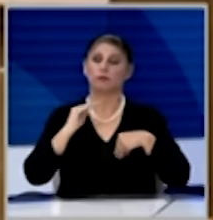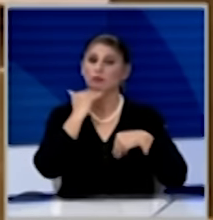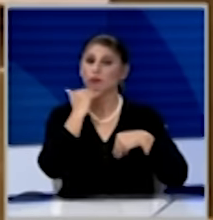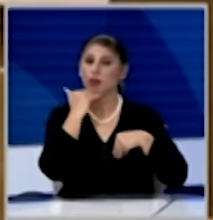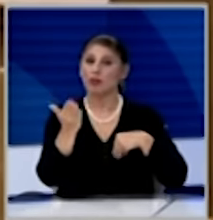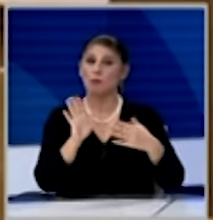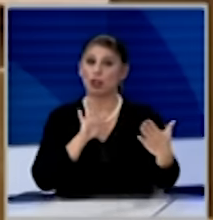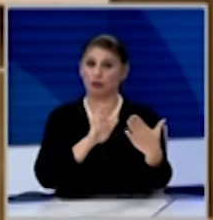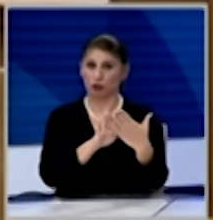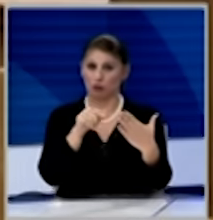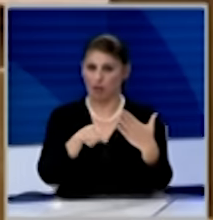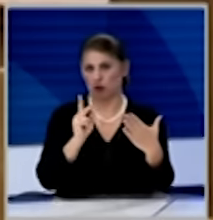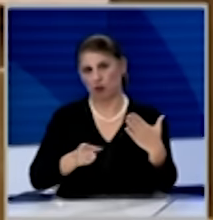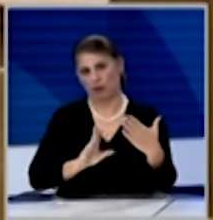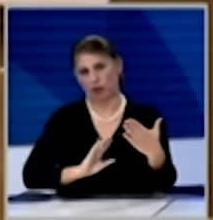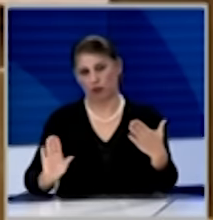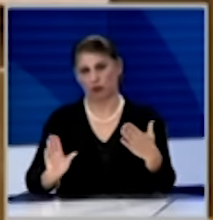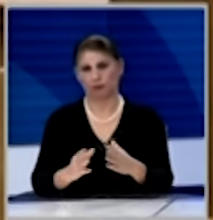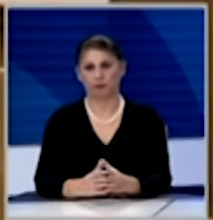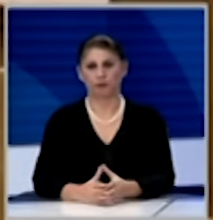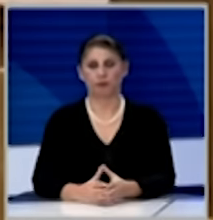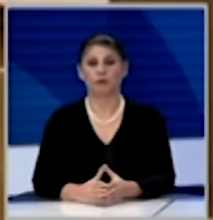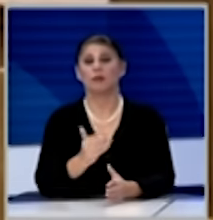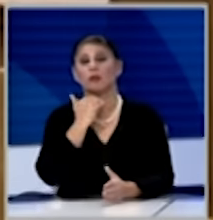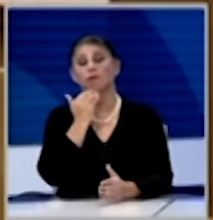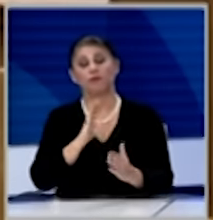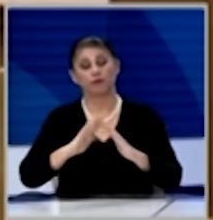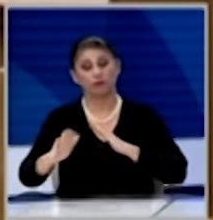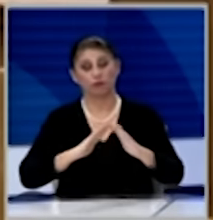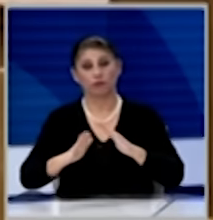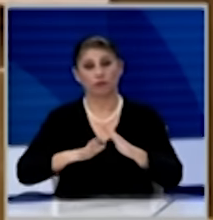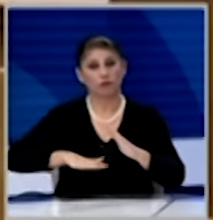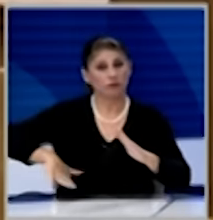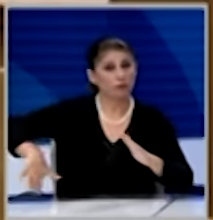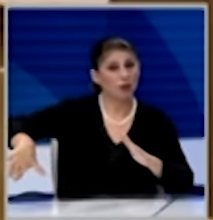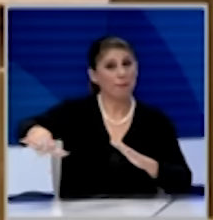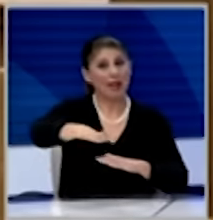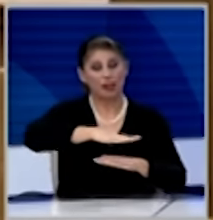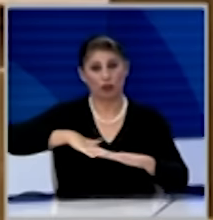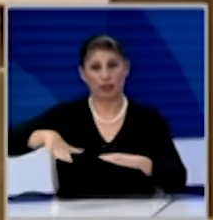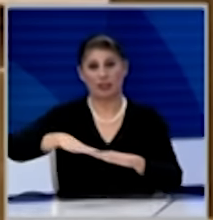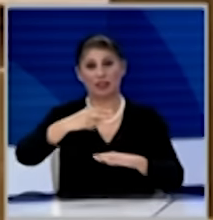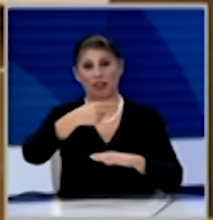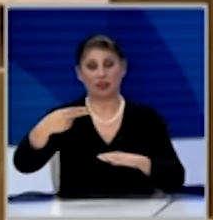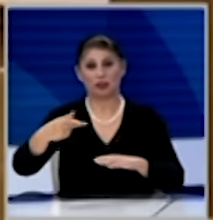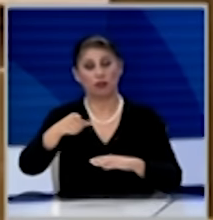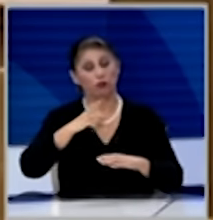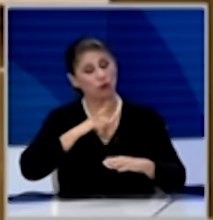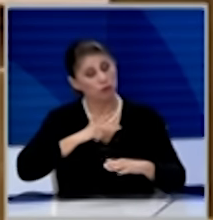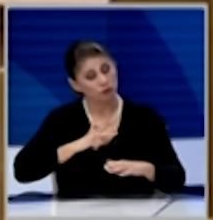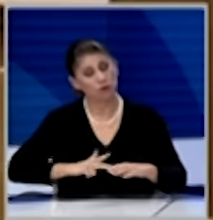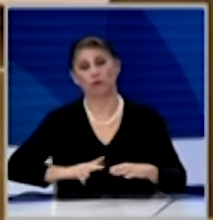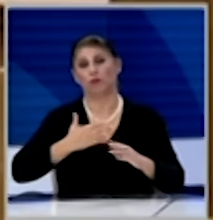μπορεί να αντιμετωπιστεί αυτός ο κίνδυνος ότι δεν μπορούν να προστατευτούν όλες οι περιοχές στη θεσσαλία στα επιθυμητά